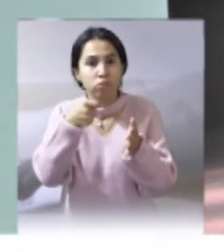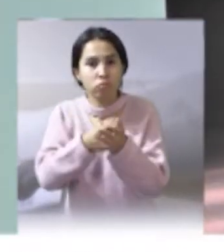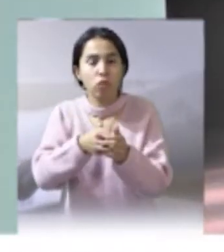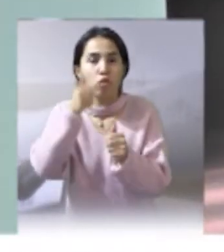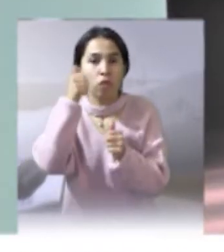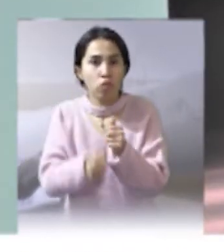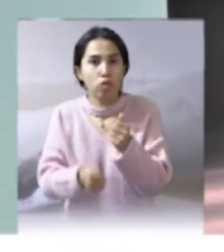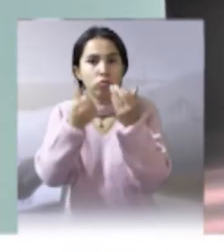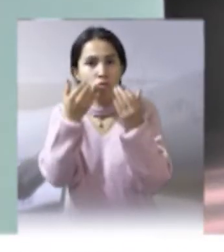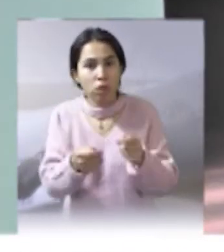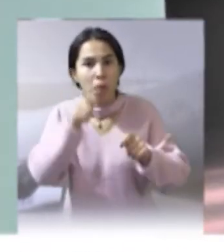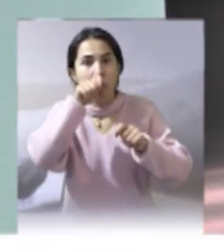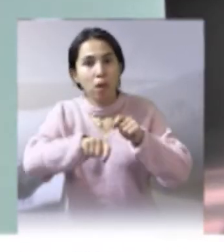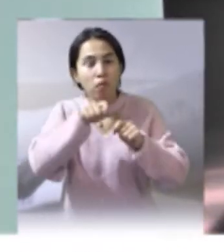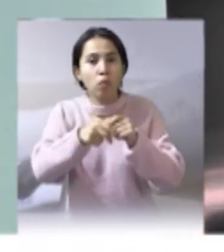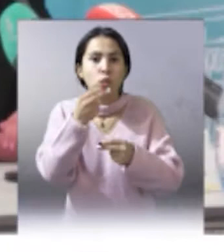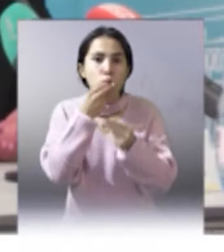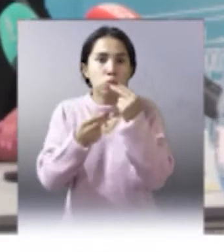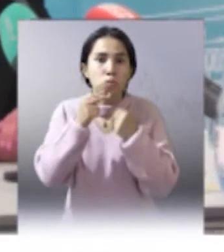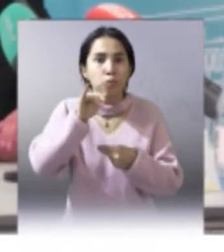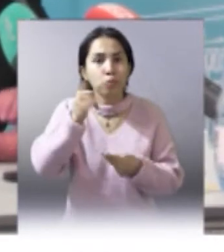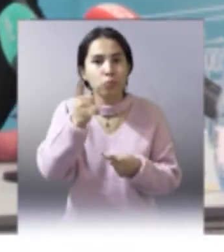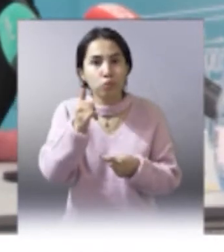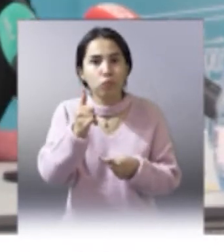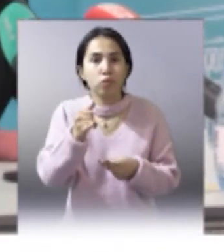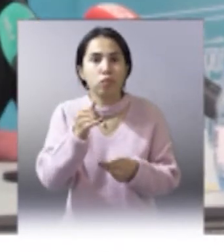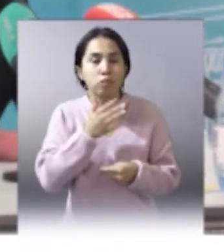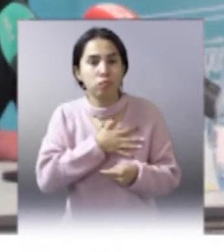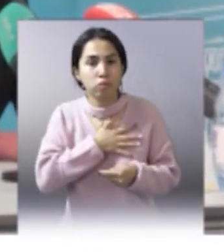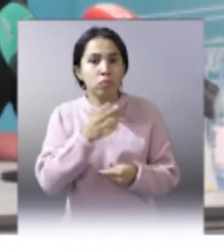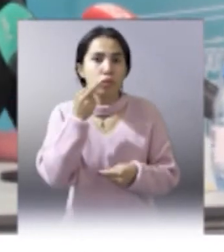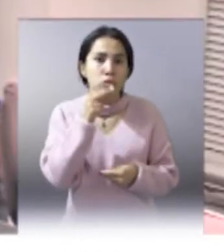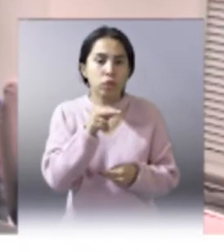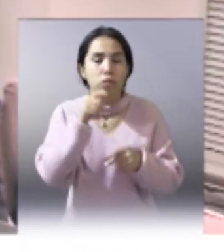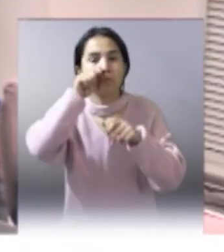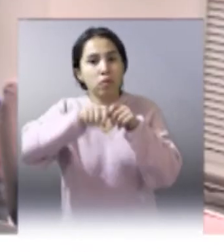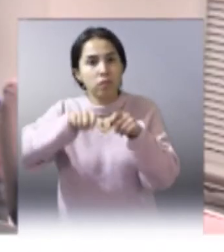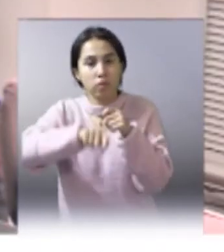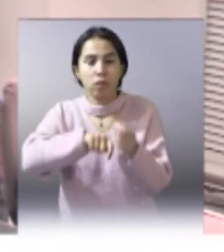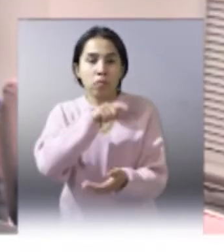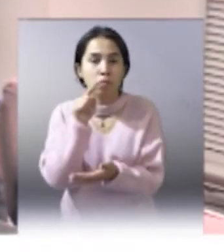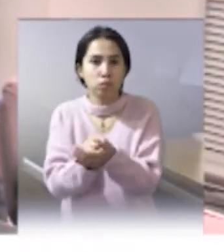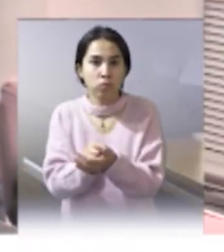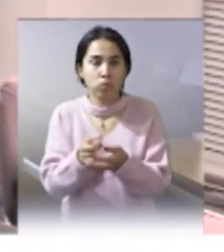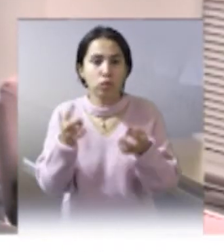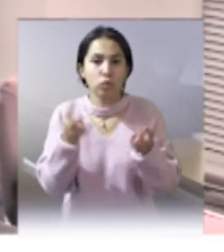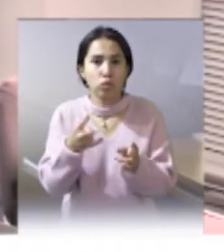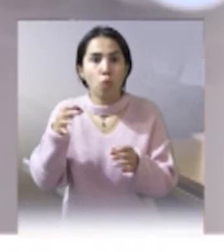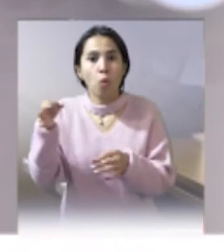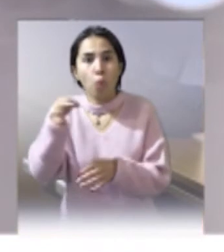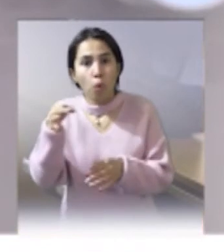одобрили 231 заявку общей суммы в 1,6 миллиарда тенге и уже выдано